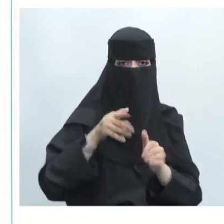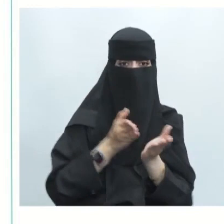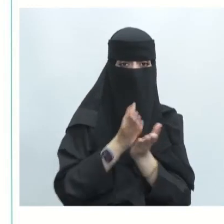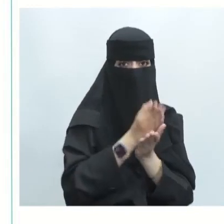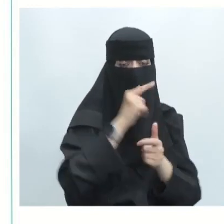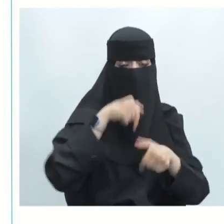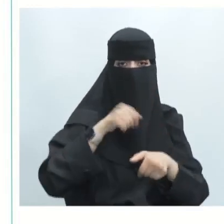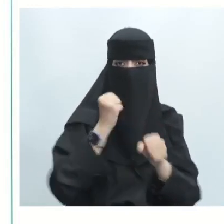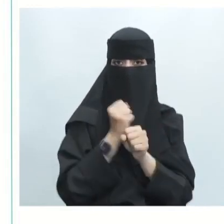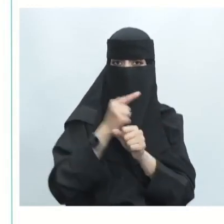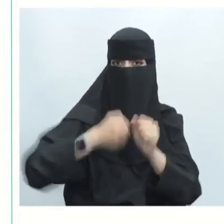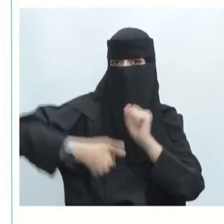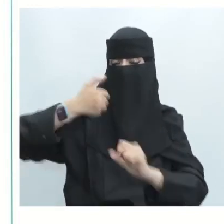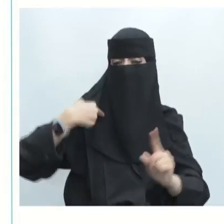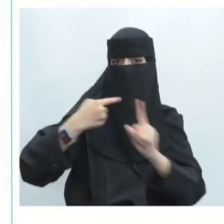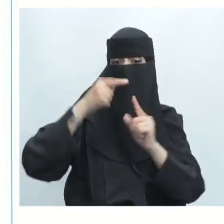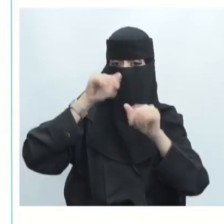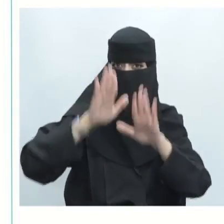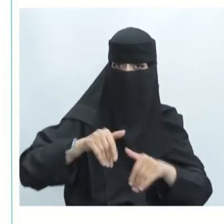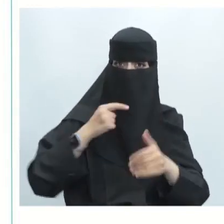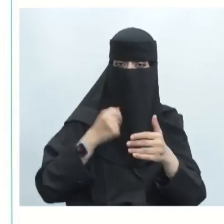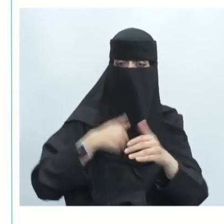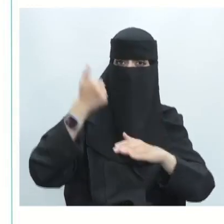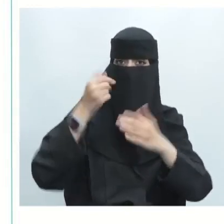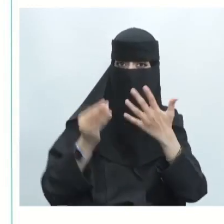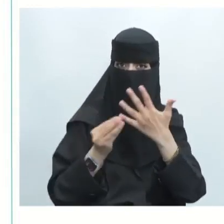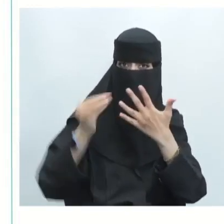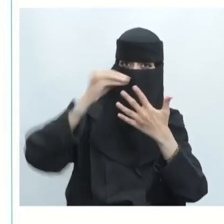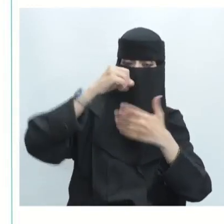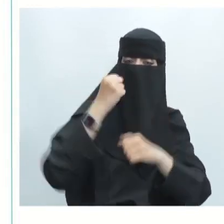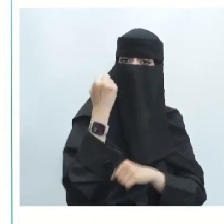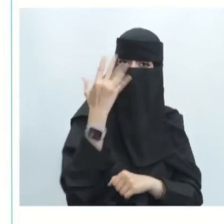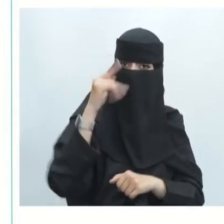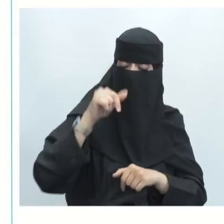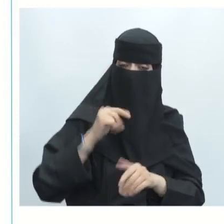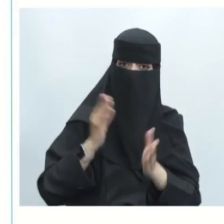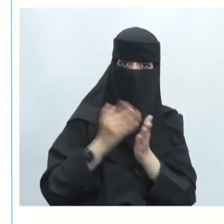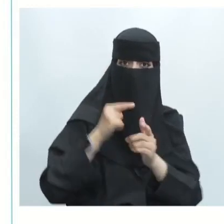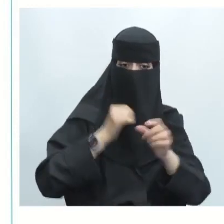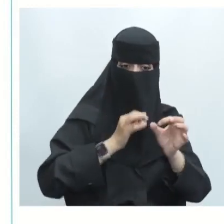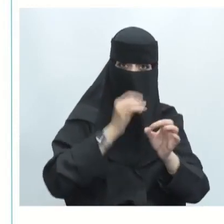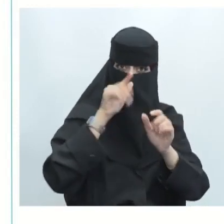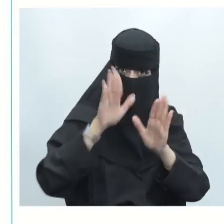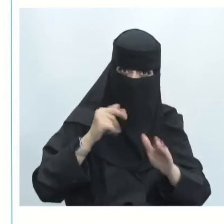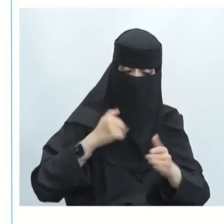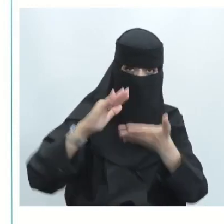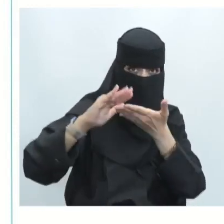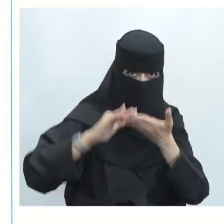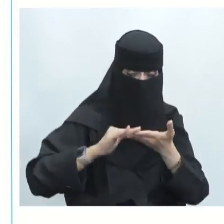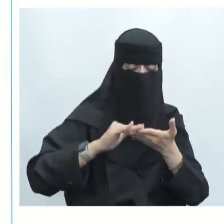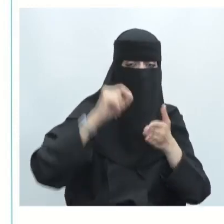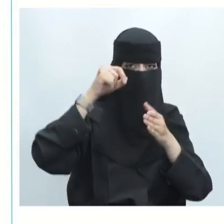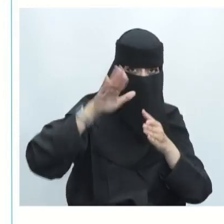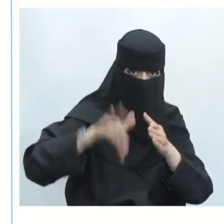مجالات العمل لضمان تحقيق الاهداف اذا هذه الخطوات الخمس تقودك الى وضع خطه استراتيجيه مناسبه